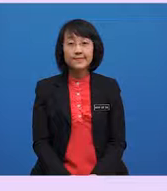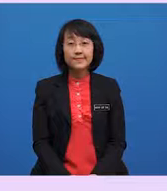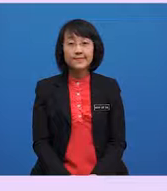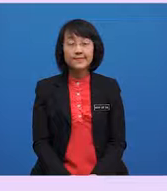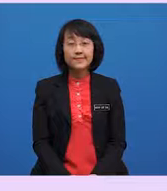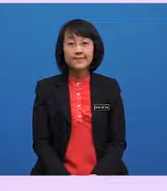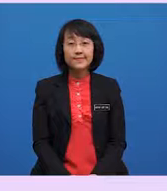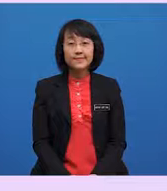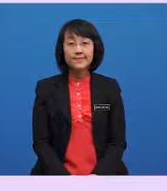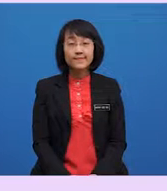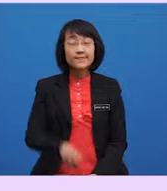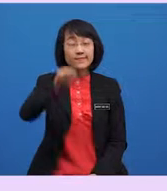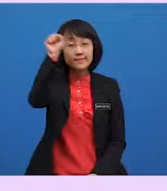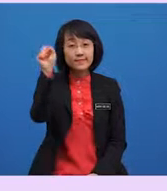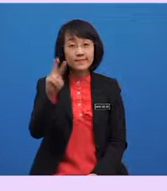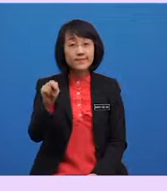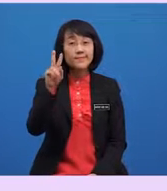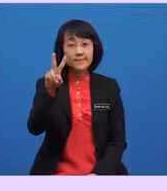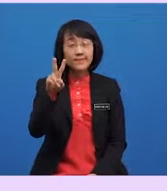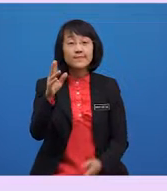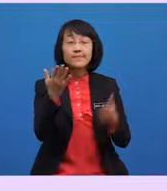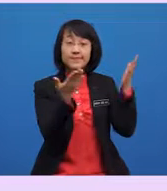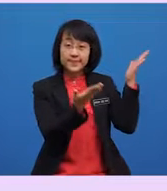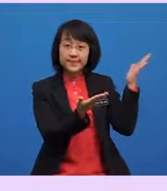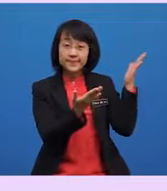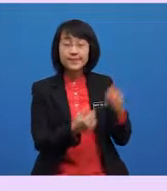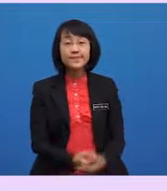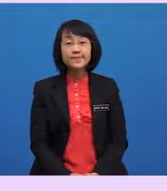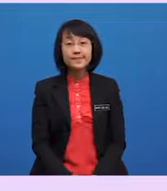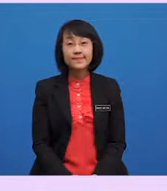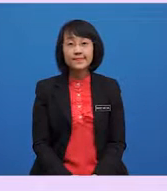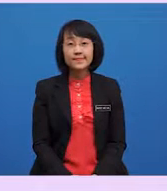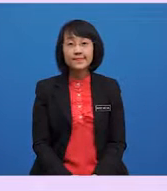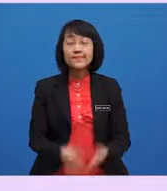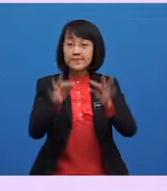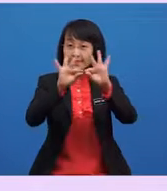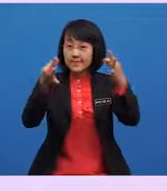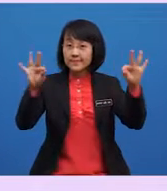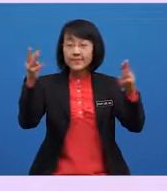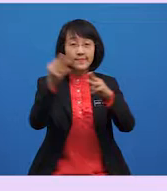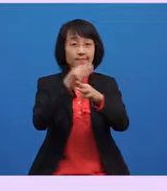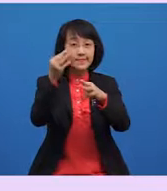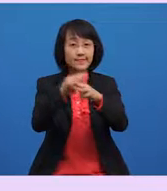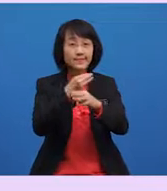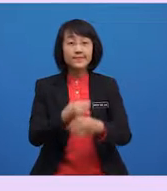Jawapan soalan 2 pula. Ayat matematiknya ialah